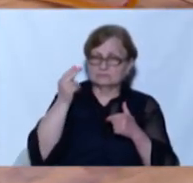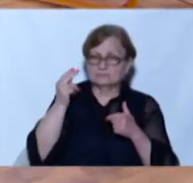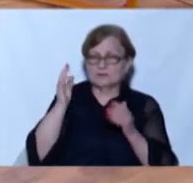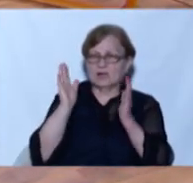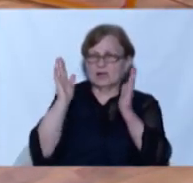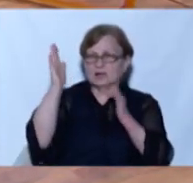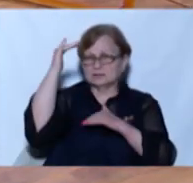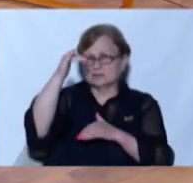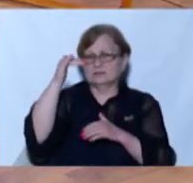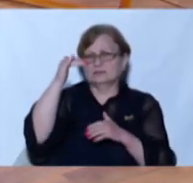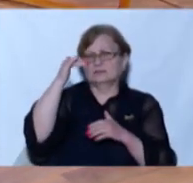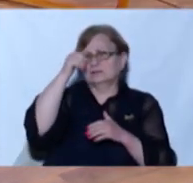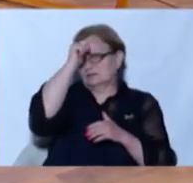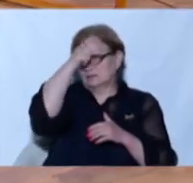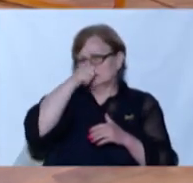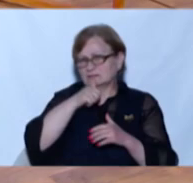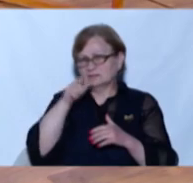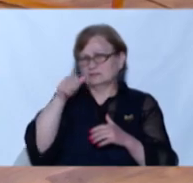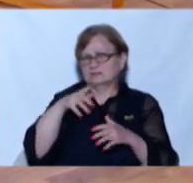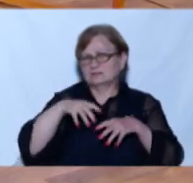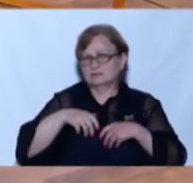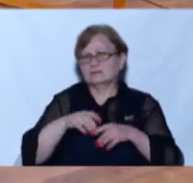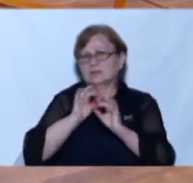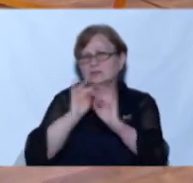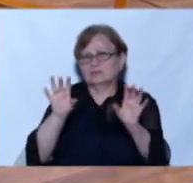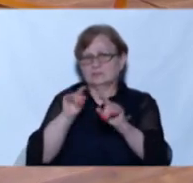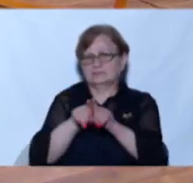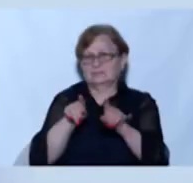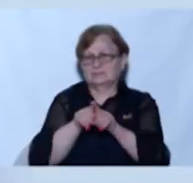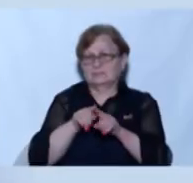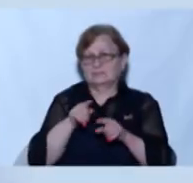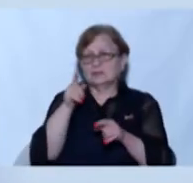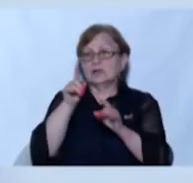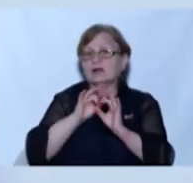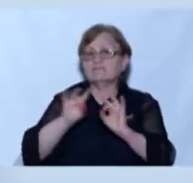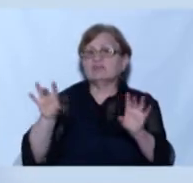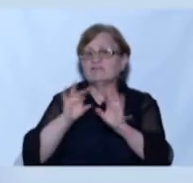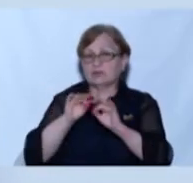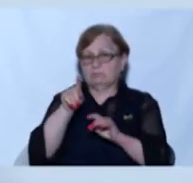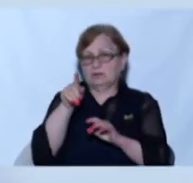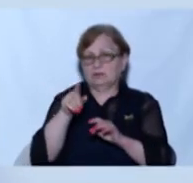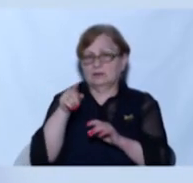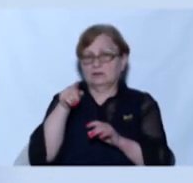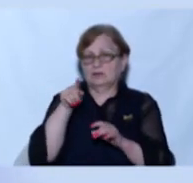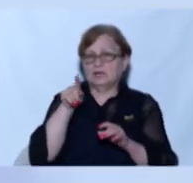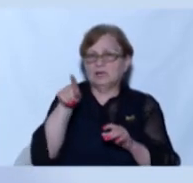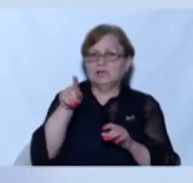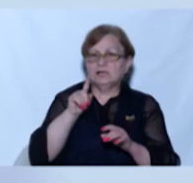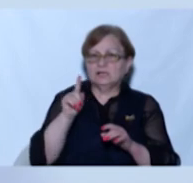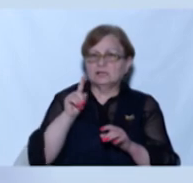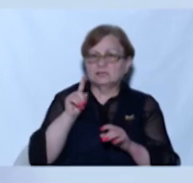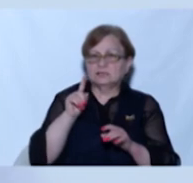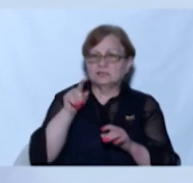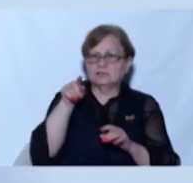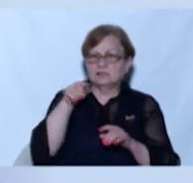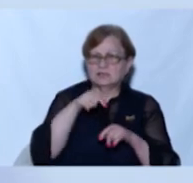ქანდაკებებთან აფრქვევს, აი ამ ნახატებით და ქანდაკებებით გიყვება ნიკო ლორთქიფანიძე იმას, რაც თუ ისინი